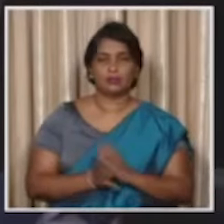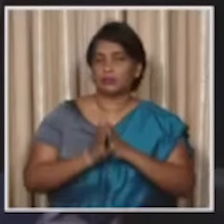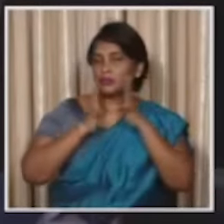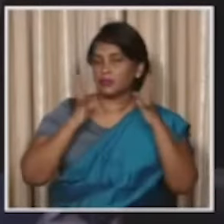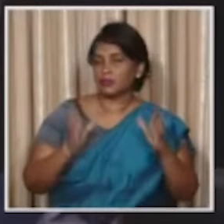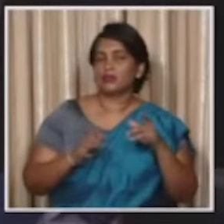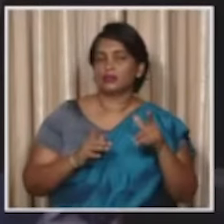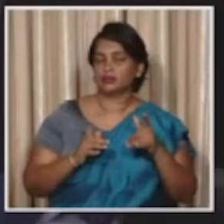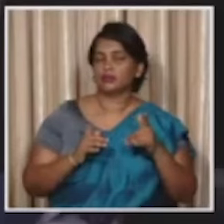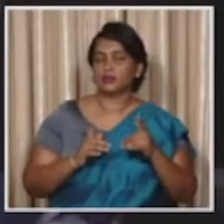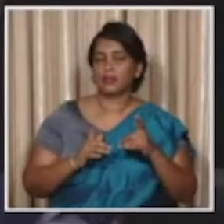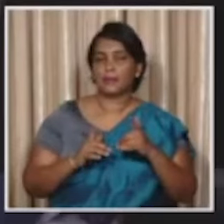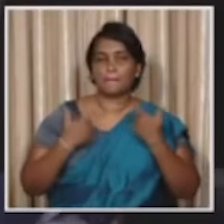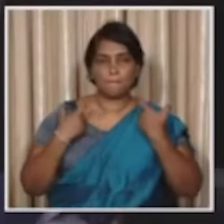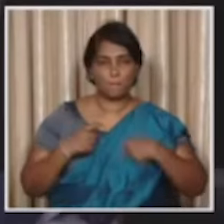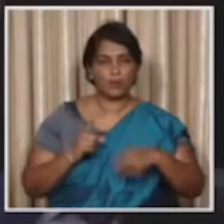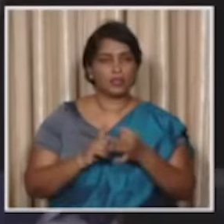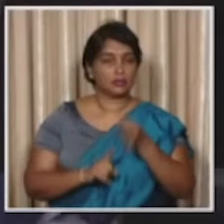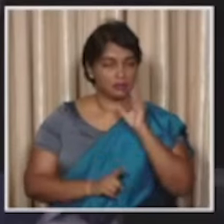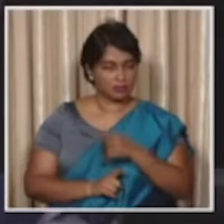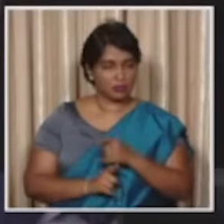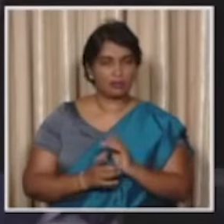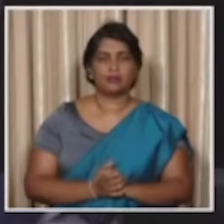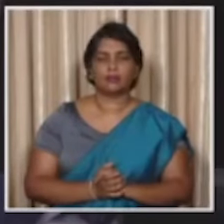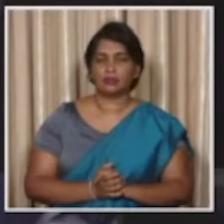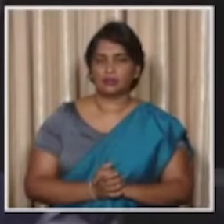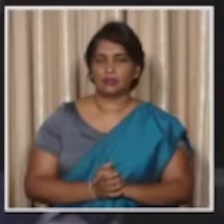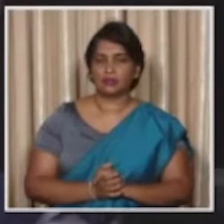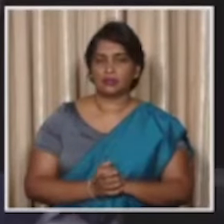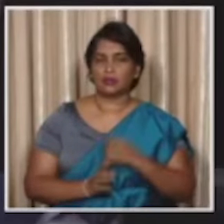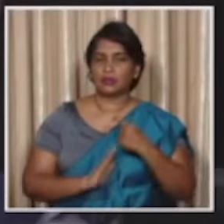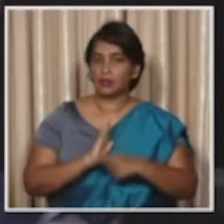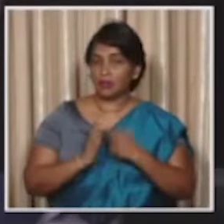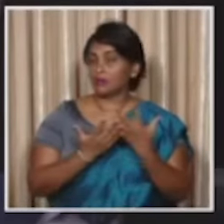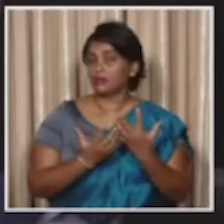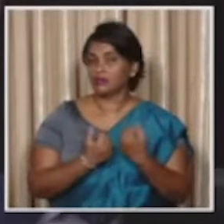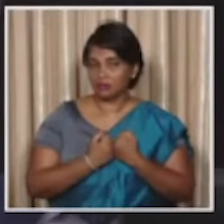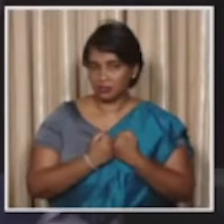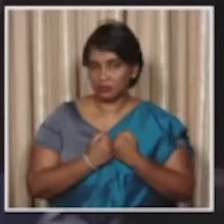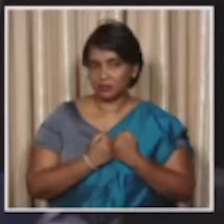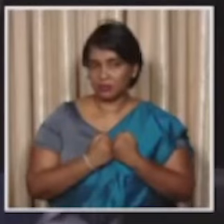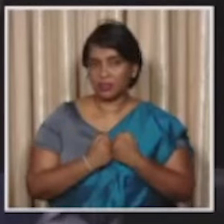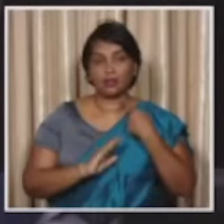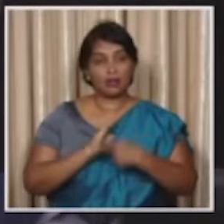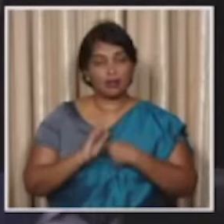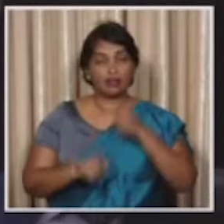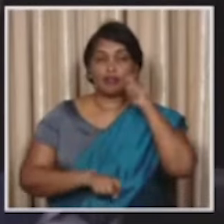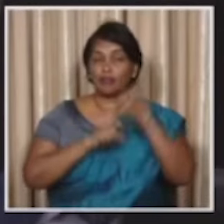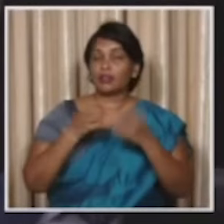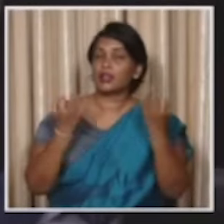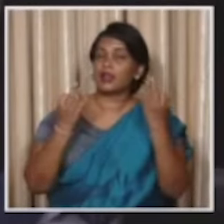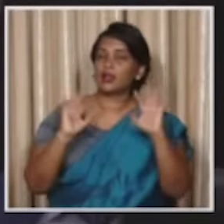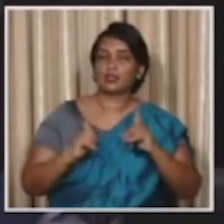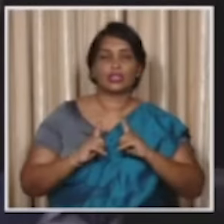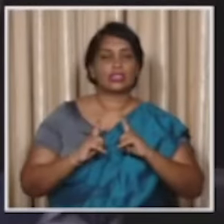ඉතාමත්ම ඉහලින් අපි මහින්ද රාජපක්ෂ ජනාධිපතිතුමා රටක් බේරගත්ත රටේ මිනිස්සුන්ට නිදහසේ